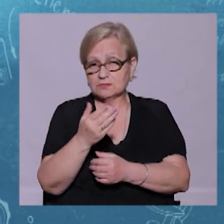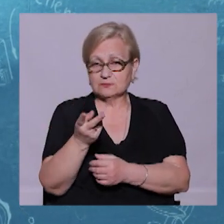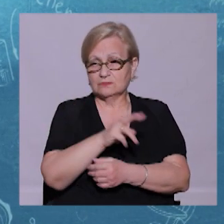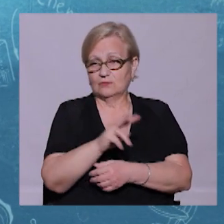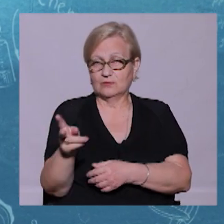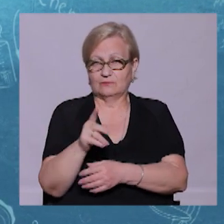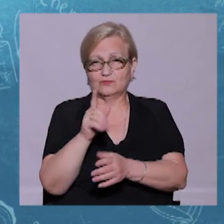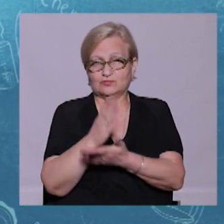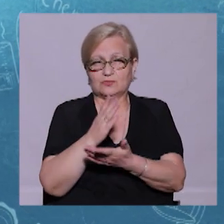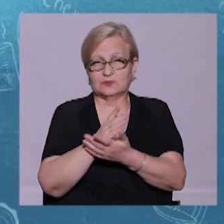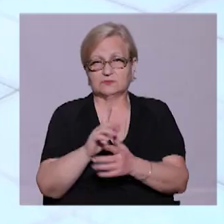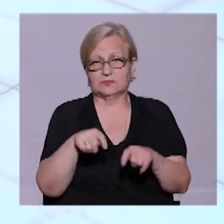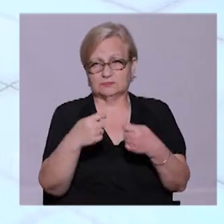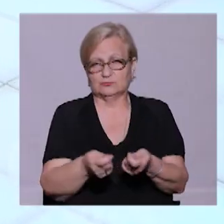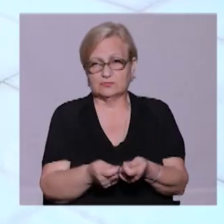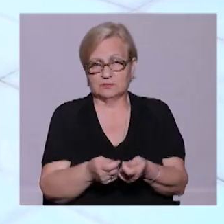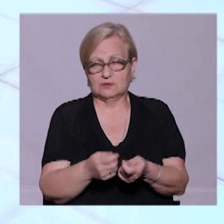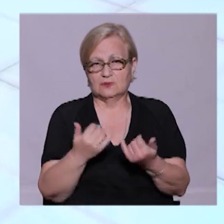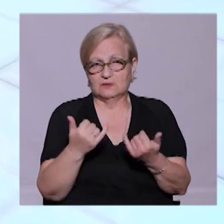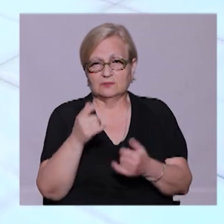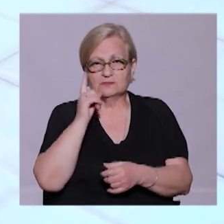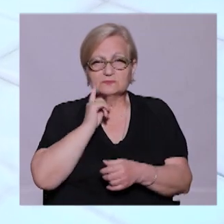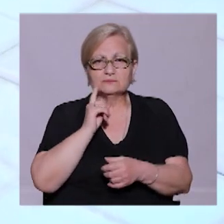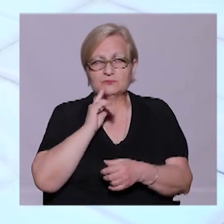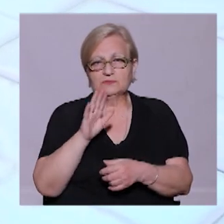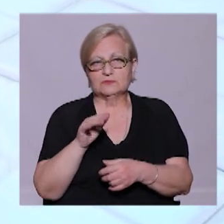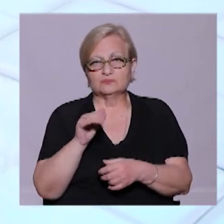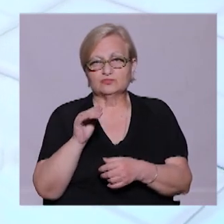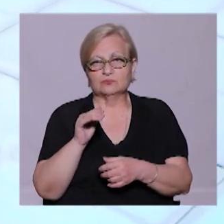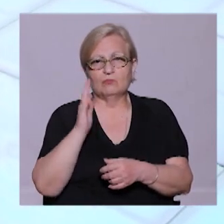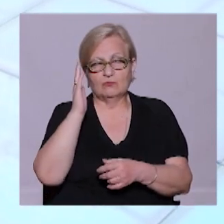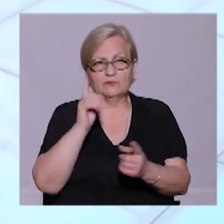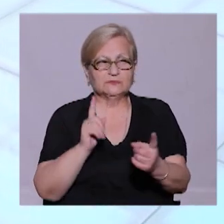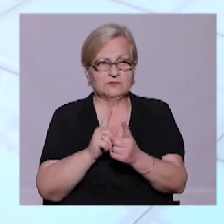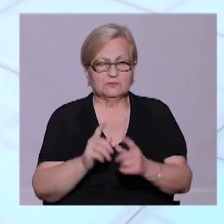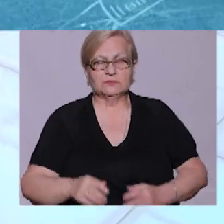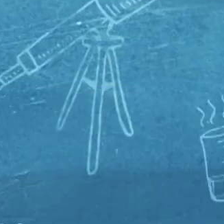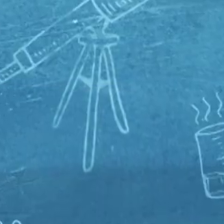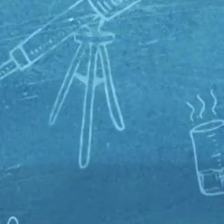გადმოცემული. ახლა კი დროებით გემშვიდობებით, მომავალ შეხვედრამდე.